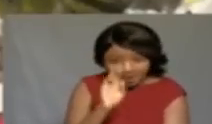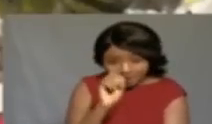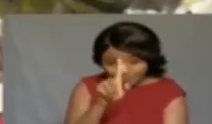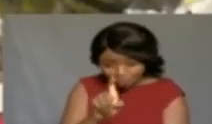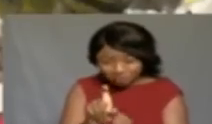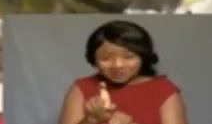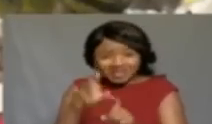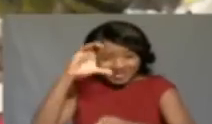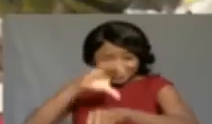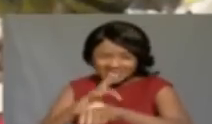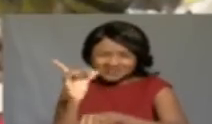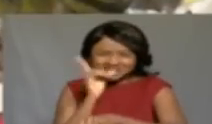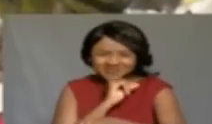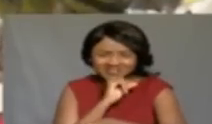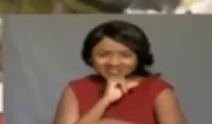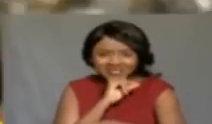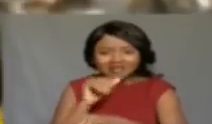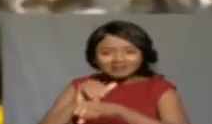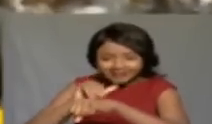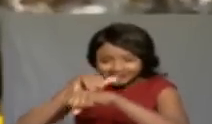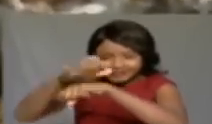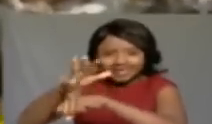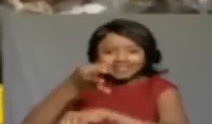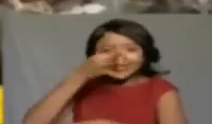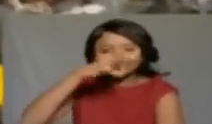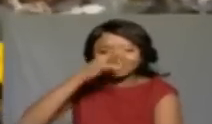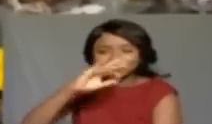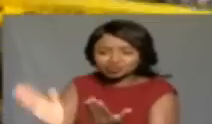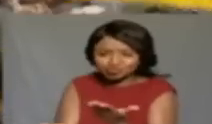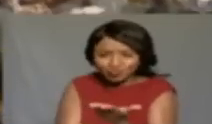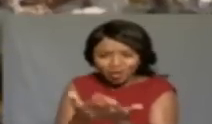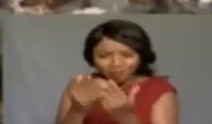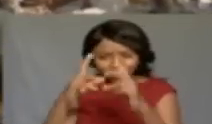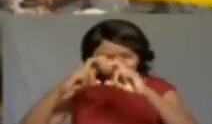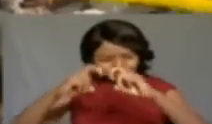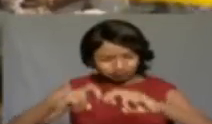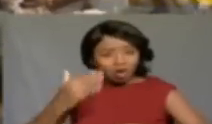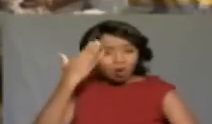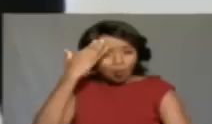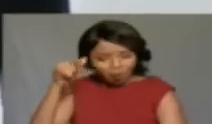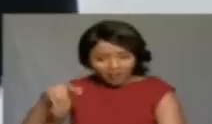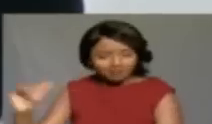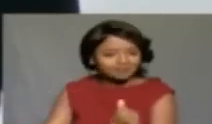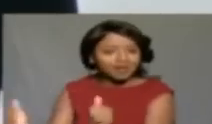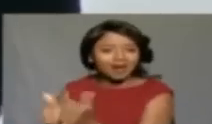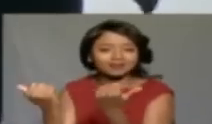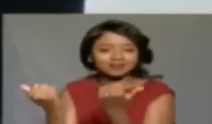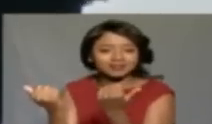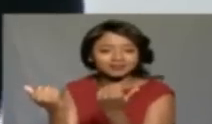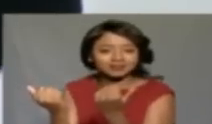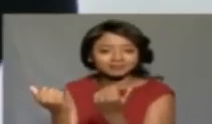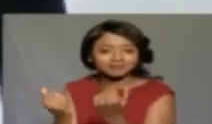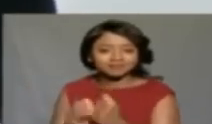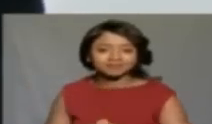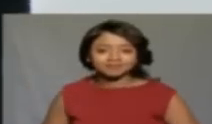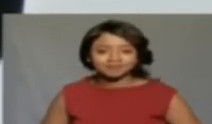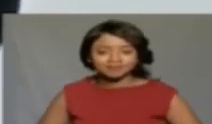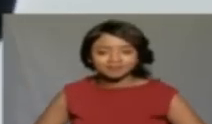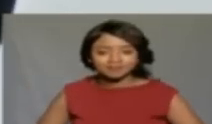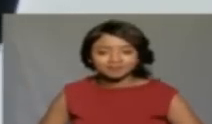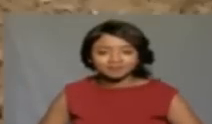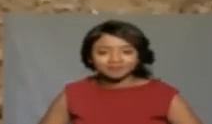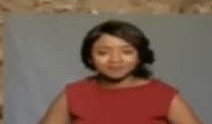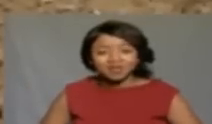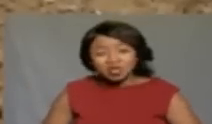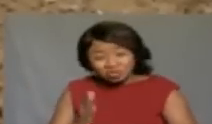11 na kisha kutumwa nchini Ufaransa kusaidia wachunguzi kubaini kiini cha ajali hiyo. Na licha ya kukiri kwamba